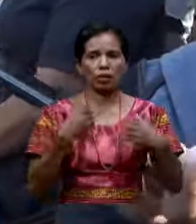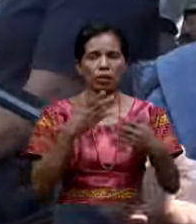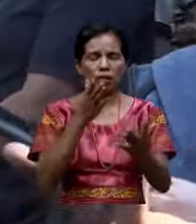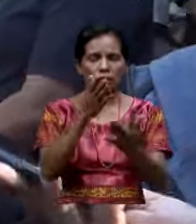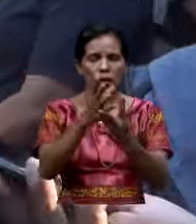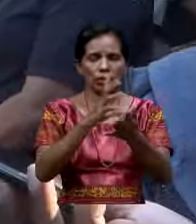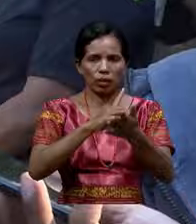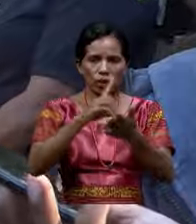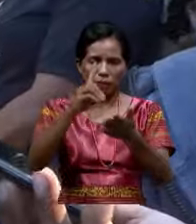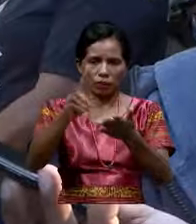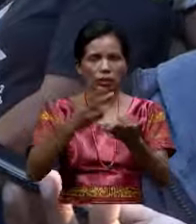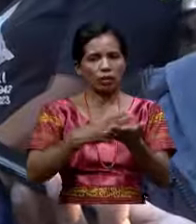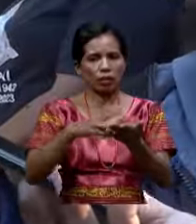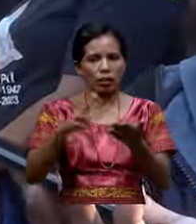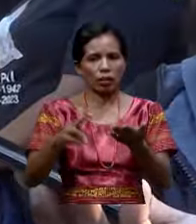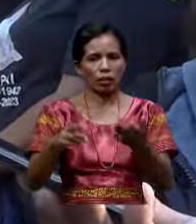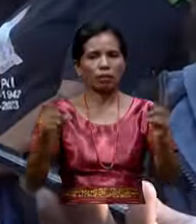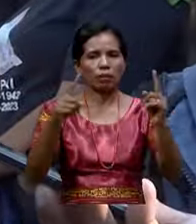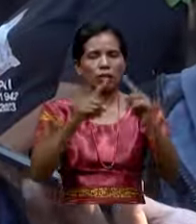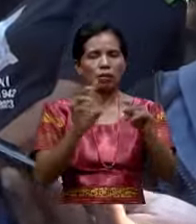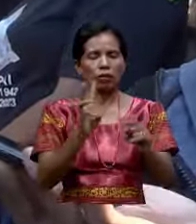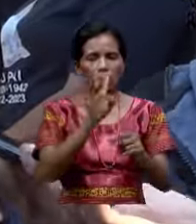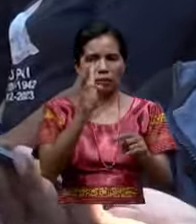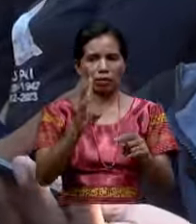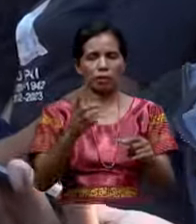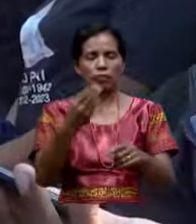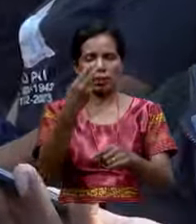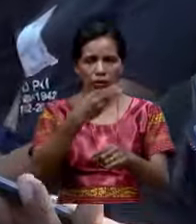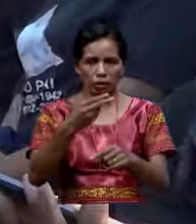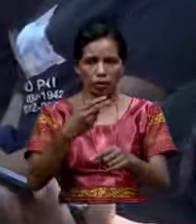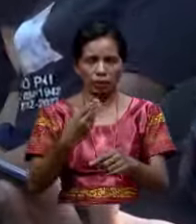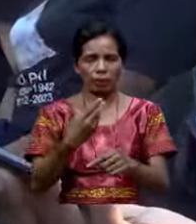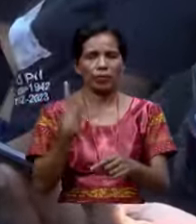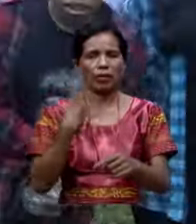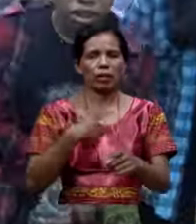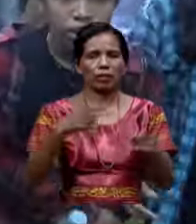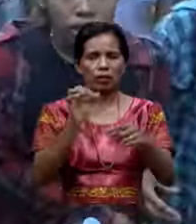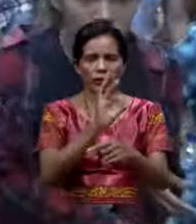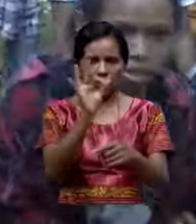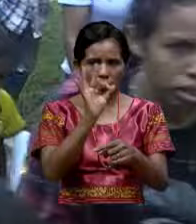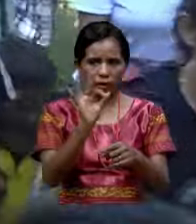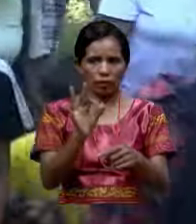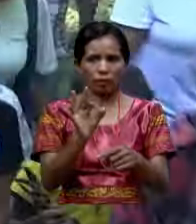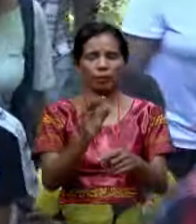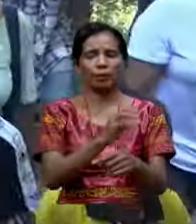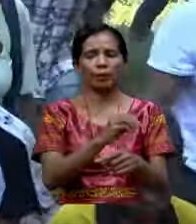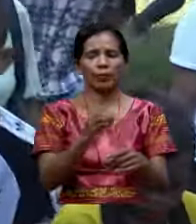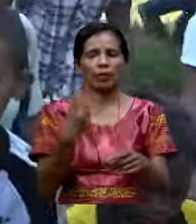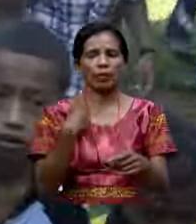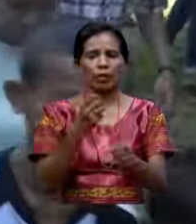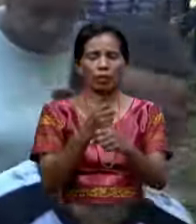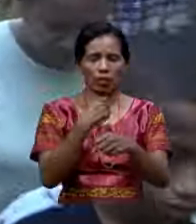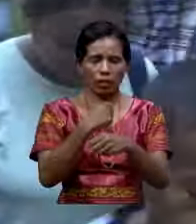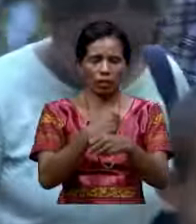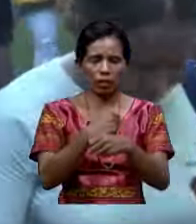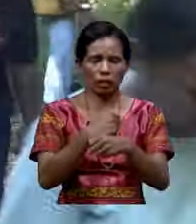Santa mai ia quarta-feira depois tamen quinta feira santa ita mai sexta feira santa ita halo via